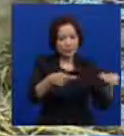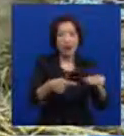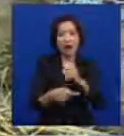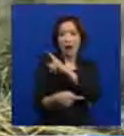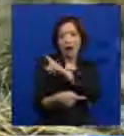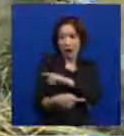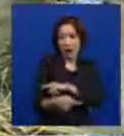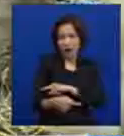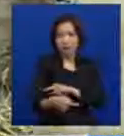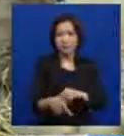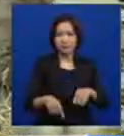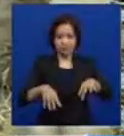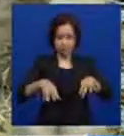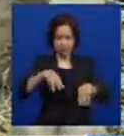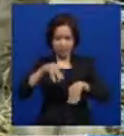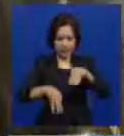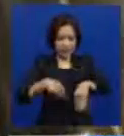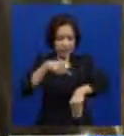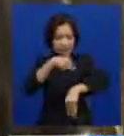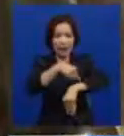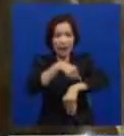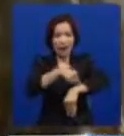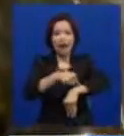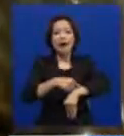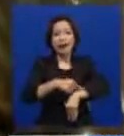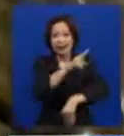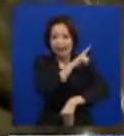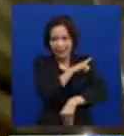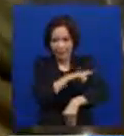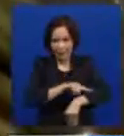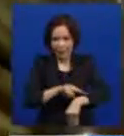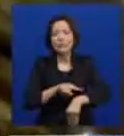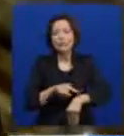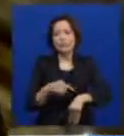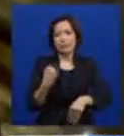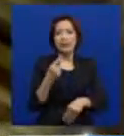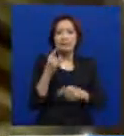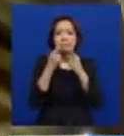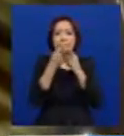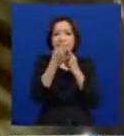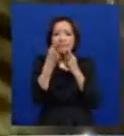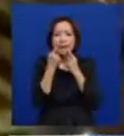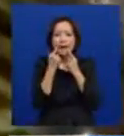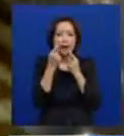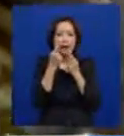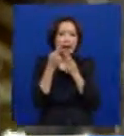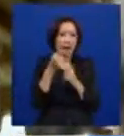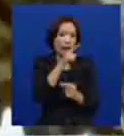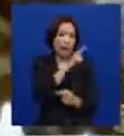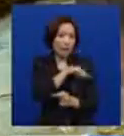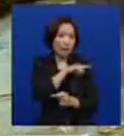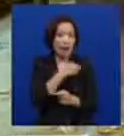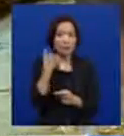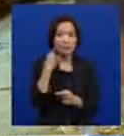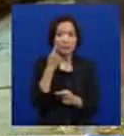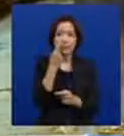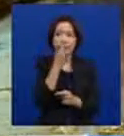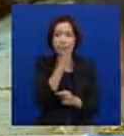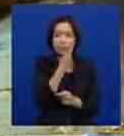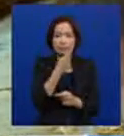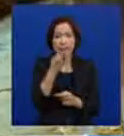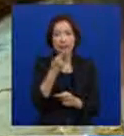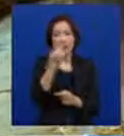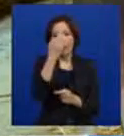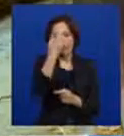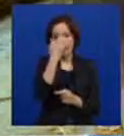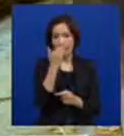ตั้งแต่ใต้เข่าลงไปจะเป็นสีขาวคล้ายขากระทิงและส่วนปากจะมีรอยด่างหรือที่เรียกว่าหน้าแดนหาง